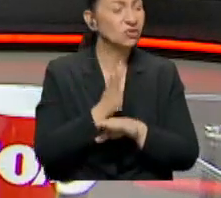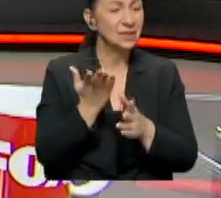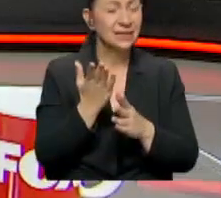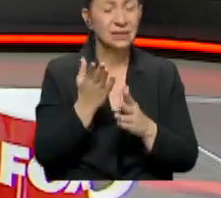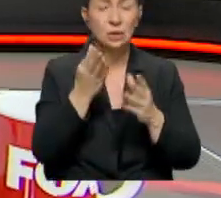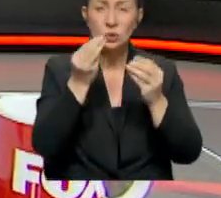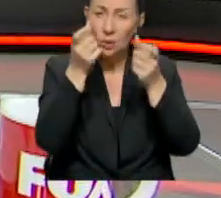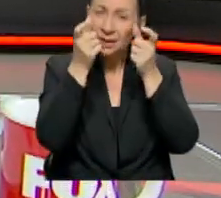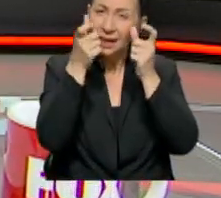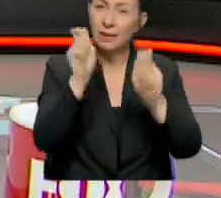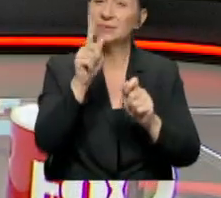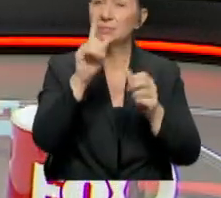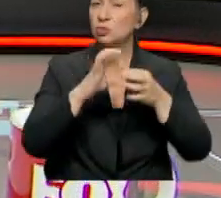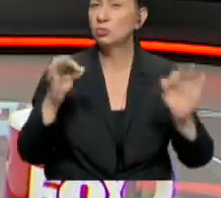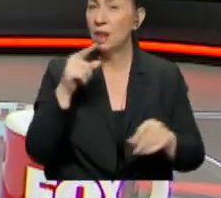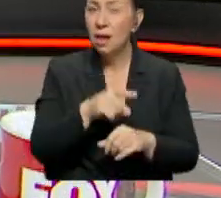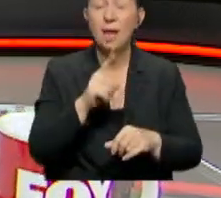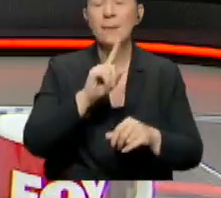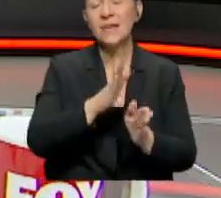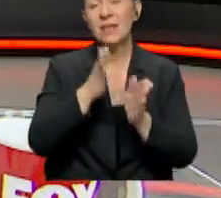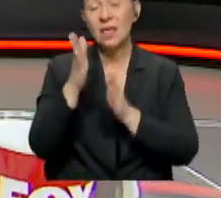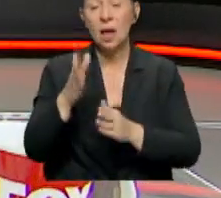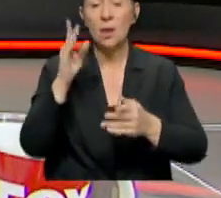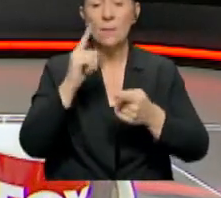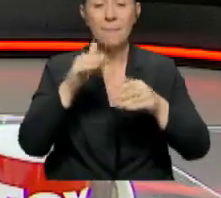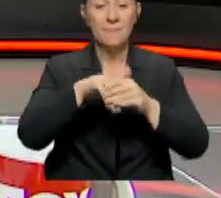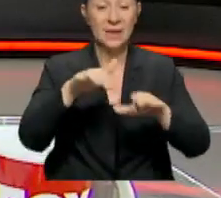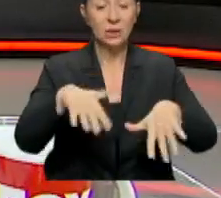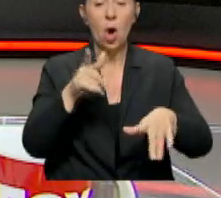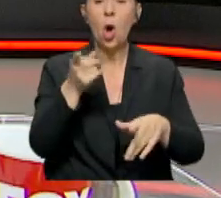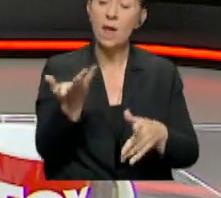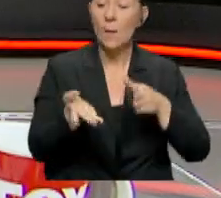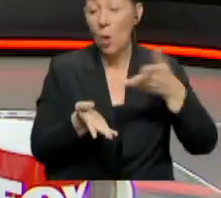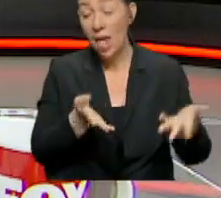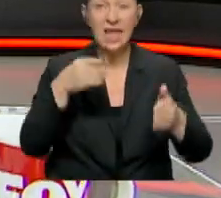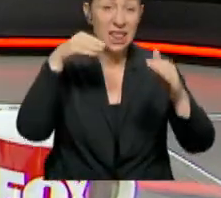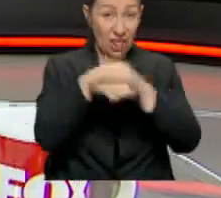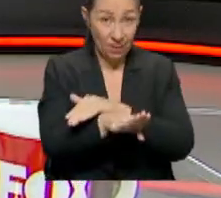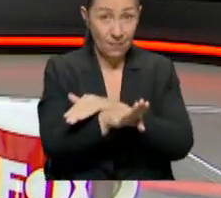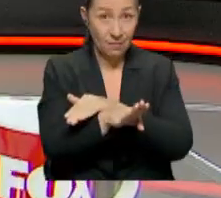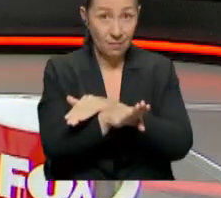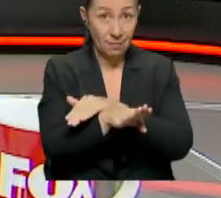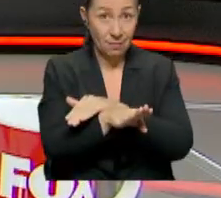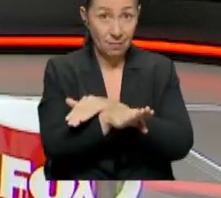dikkatli durulması gerekiyor bir yandan da parlamentoya öyle veya böyle girip